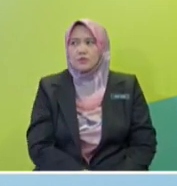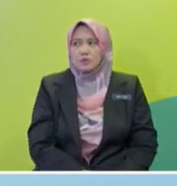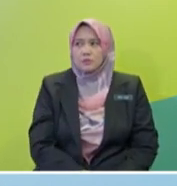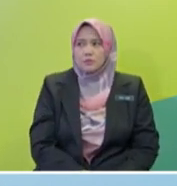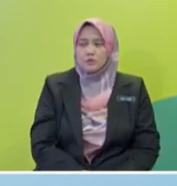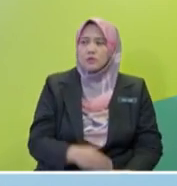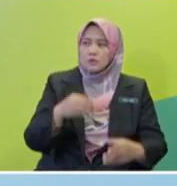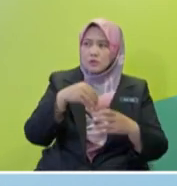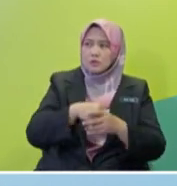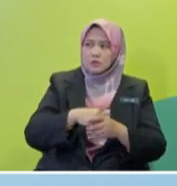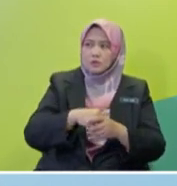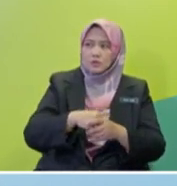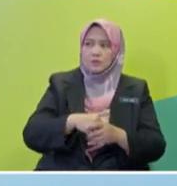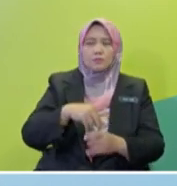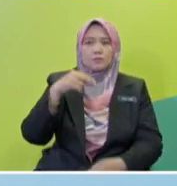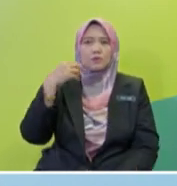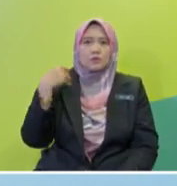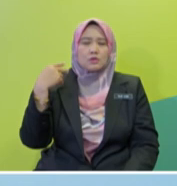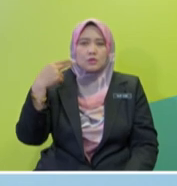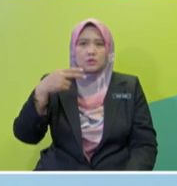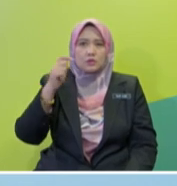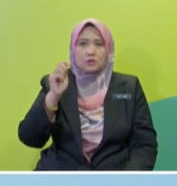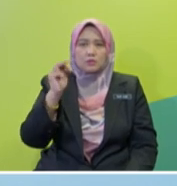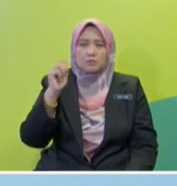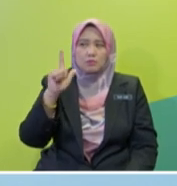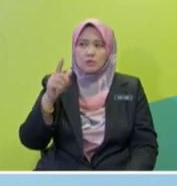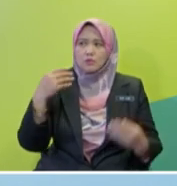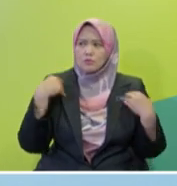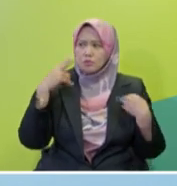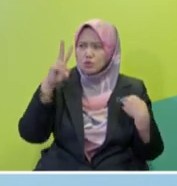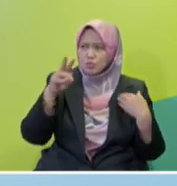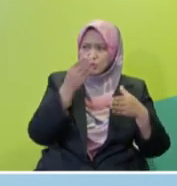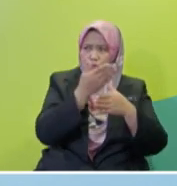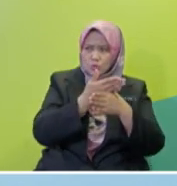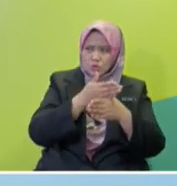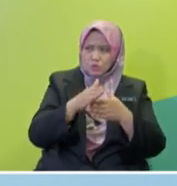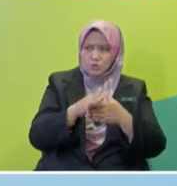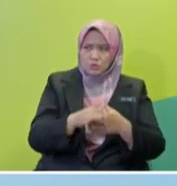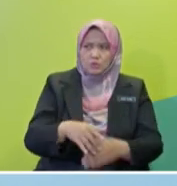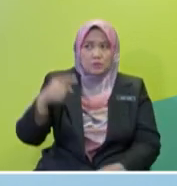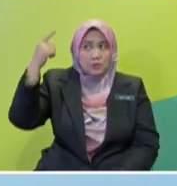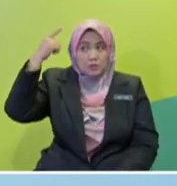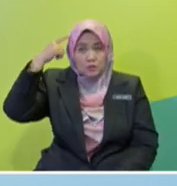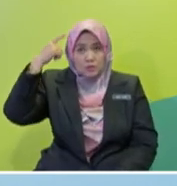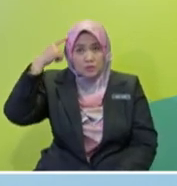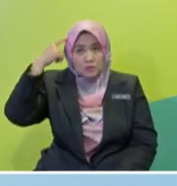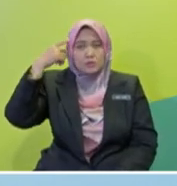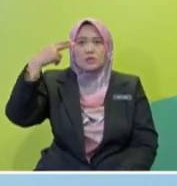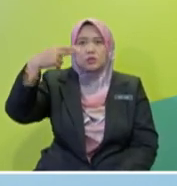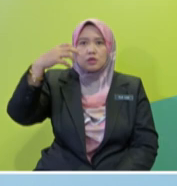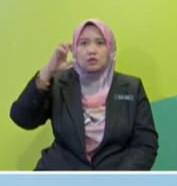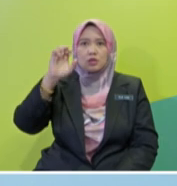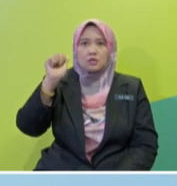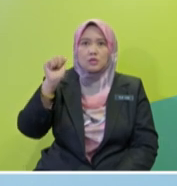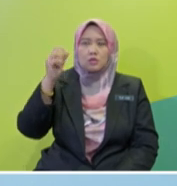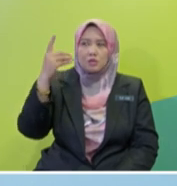ini kita ada dua bagian yang boleh kita tulis yang kamu adalah He kamu kan bagian